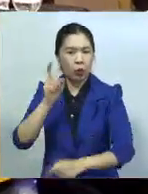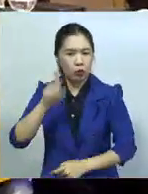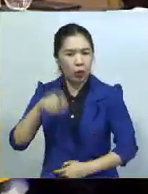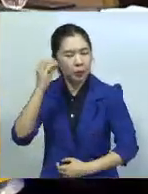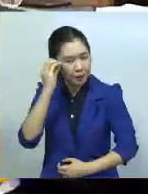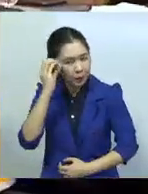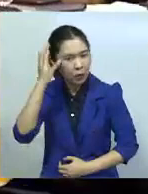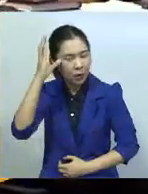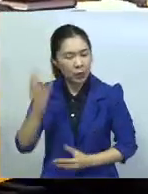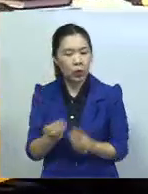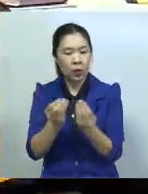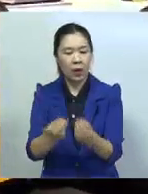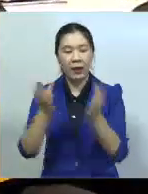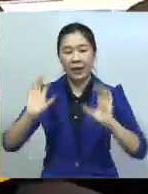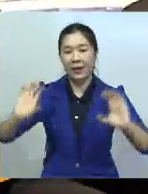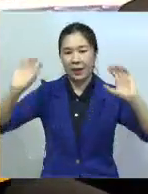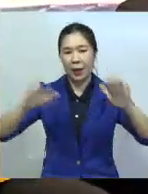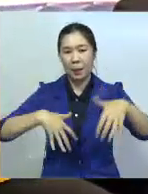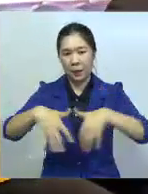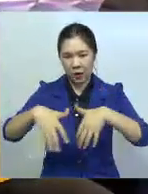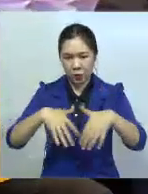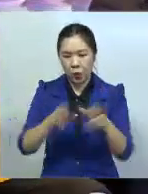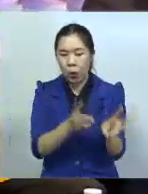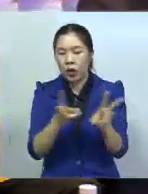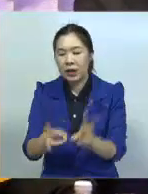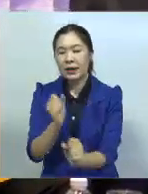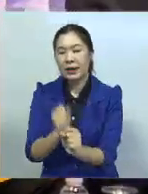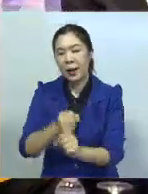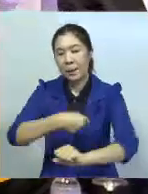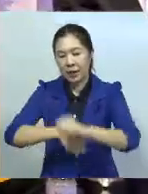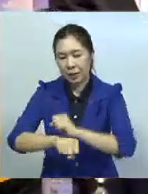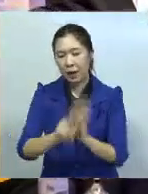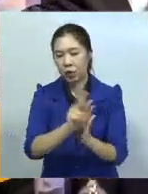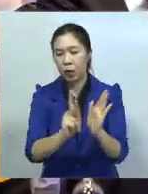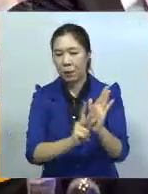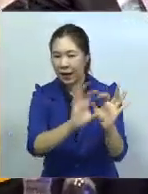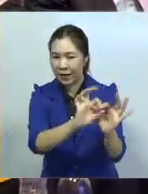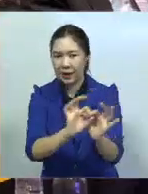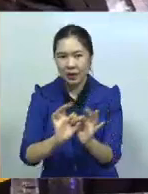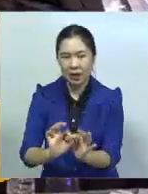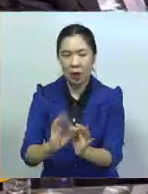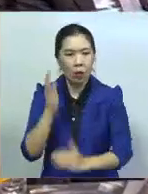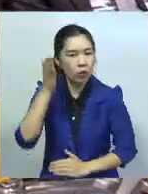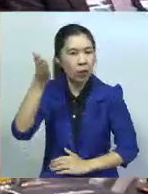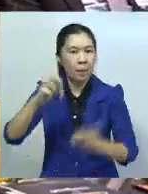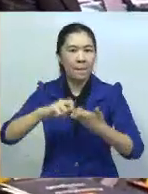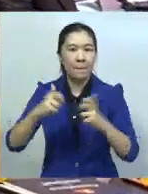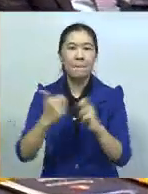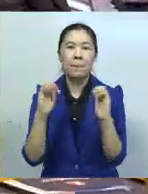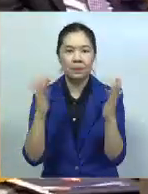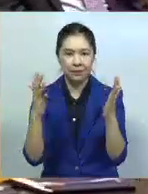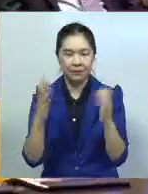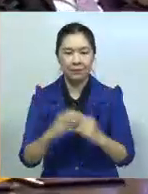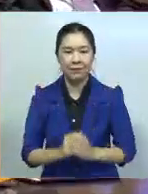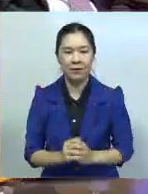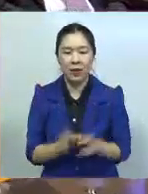ความเข้าใจแก่ข้าราชการและประชาชนถึงแนวปฏิบัติแล้วก็ข้อกฎหมายที่เกี่ยวข้องเพื่อไม่ให้เกิดปัญหาในอนาคต